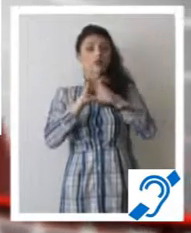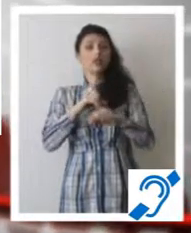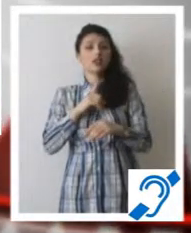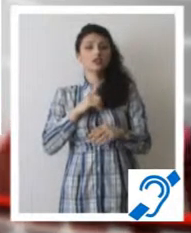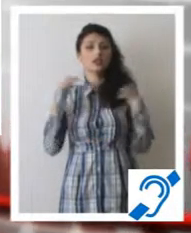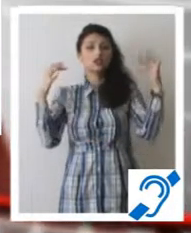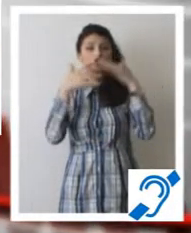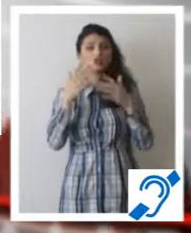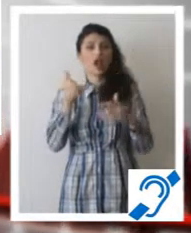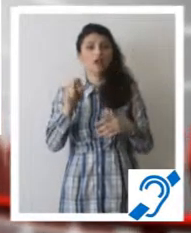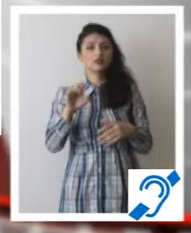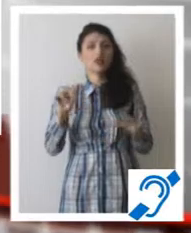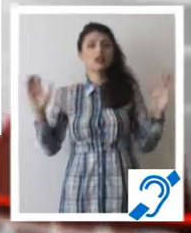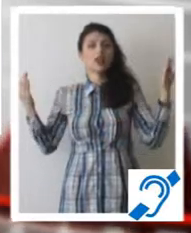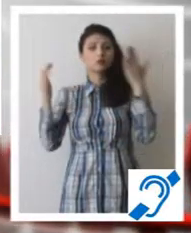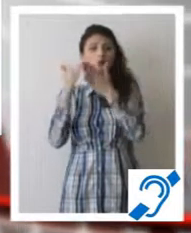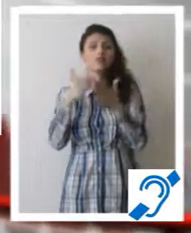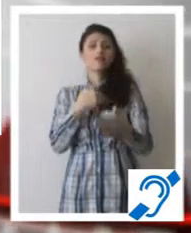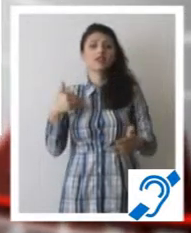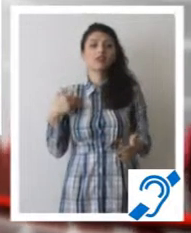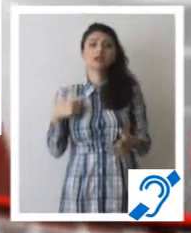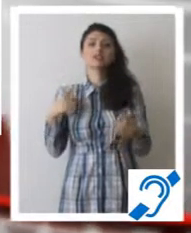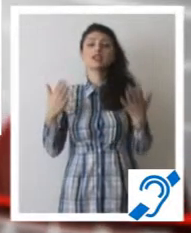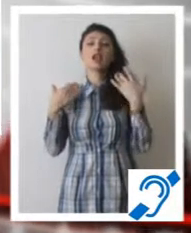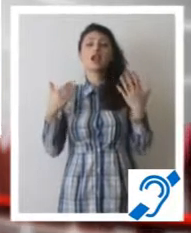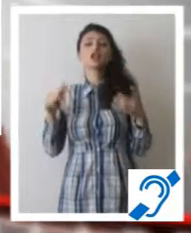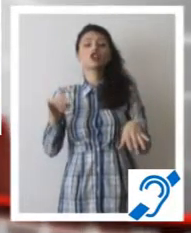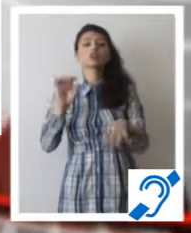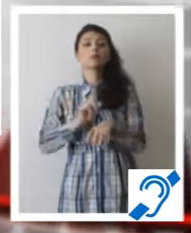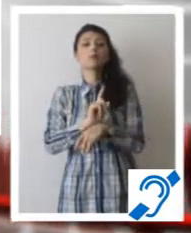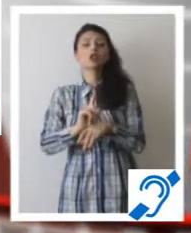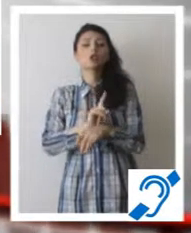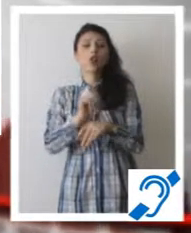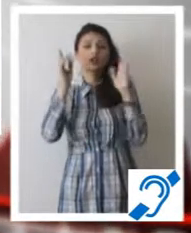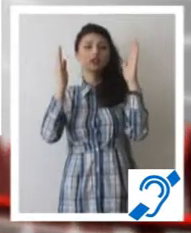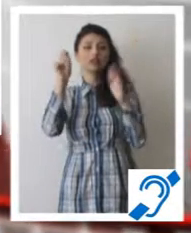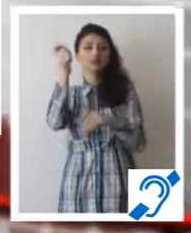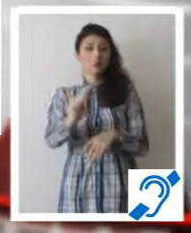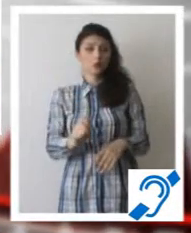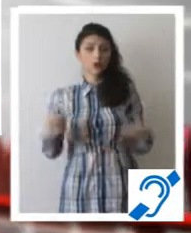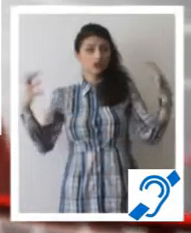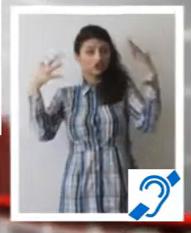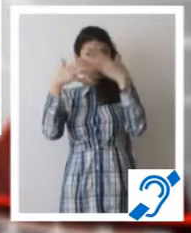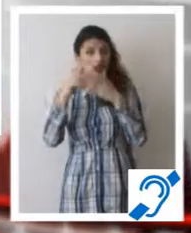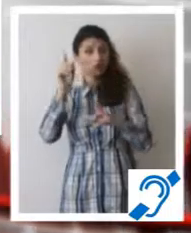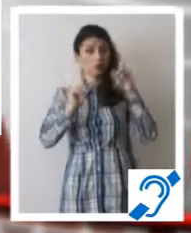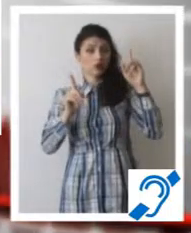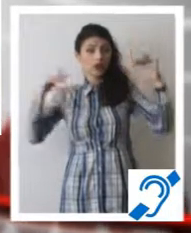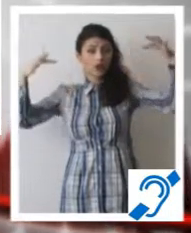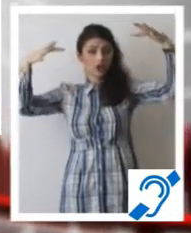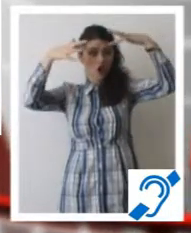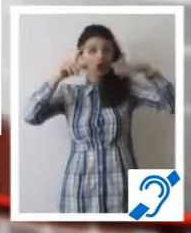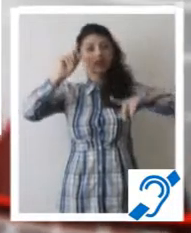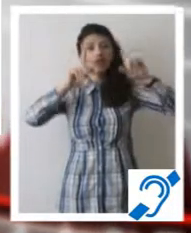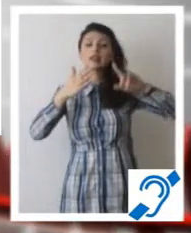fi condiții de ceață. La munte, vremea va fi deosebită de caldă pentru această perioadă din an. Cerul va fi variabil cu înorări